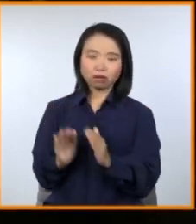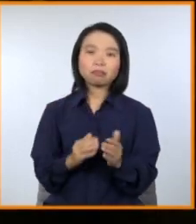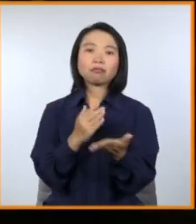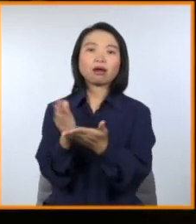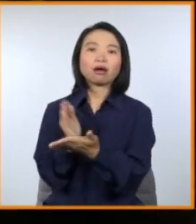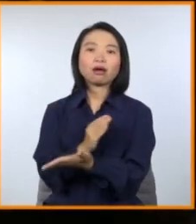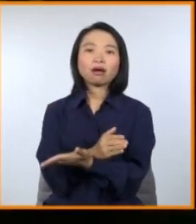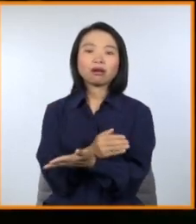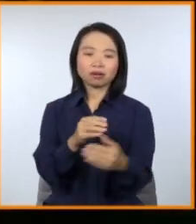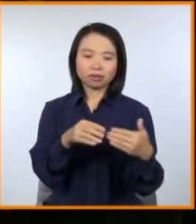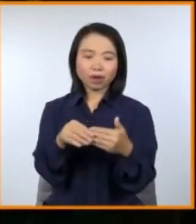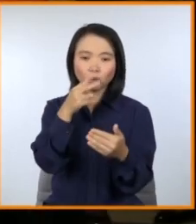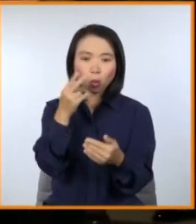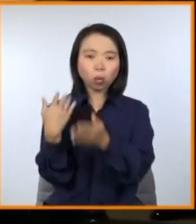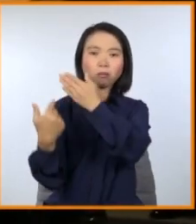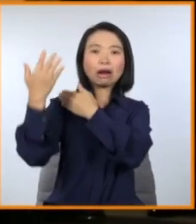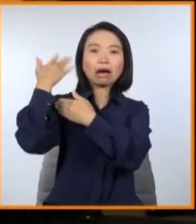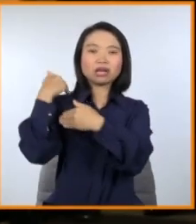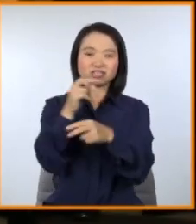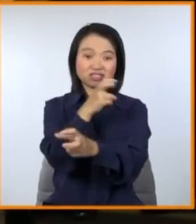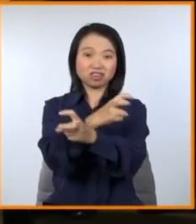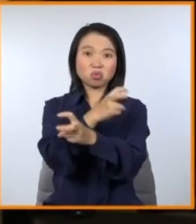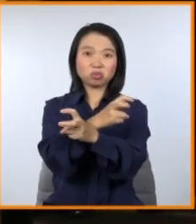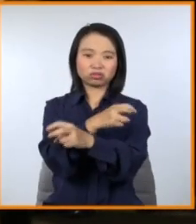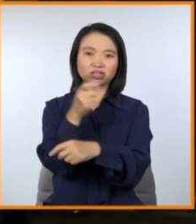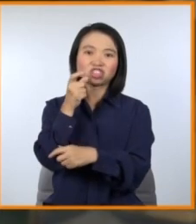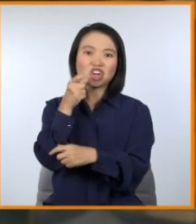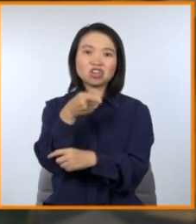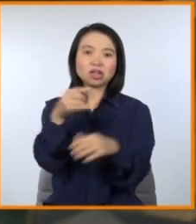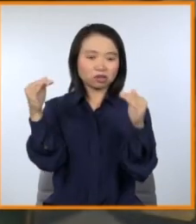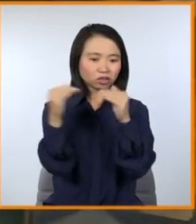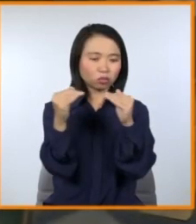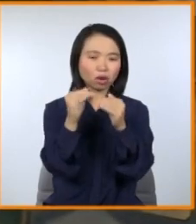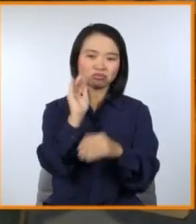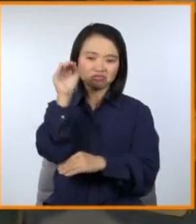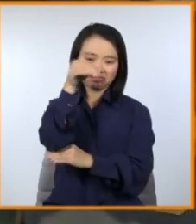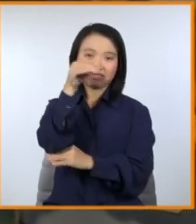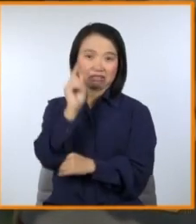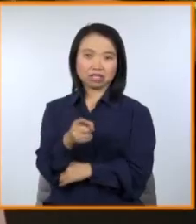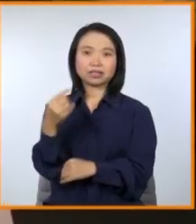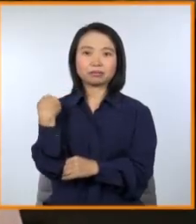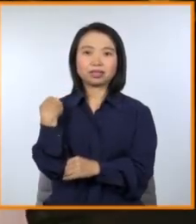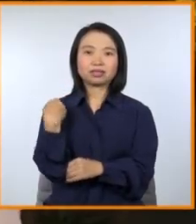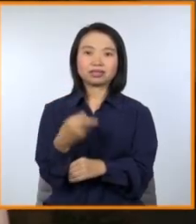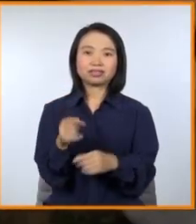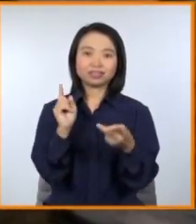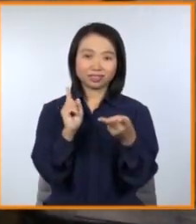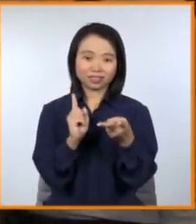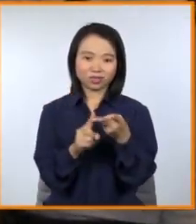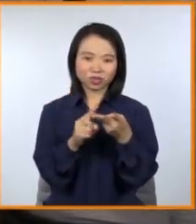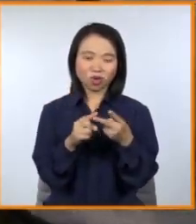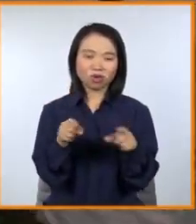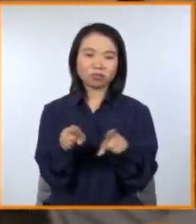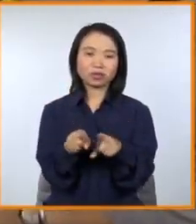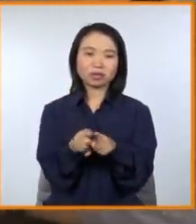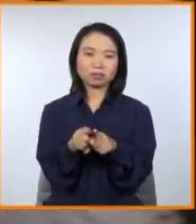ดึกดำบรรพ์มีทั้งโครงกระดูกใหญ่ยักษ์ห้องแลบไดโนเสาร์ที่มีเรื่องราวตื่นเต้นซุกซ่อนอยู่ส่วนอาณาจักรโลกล้านปี